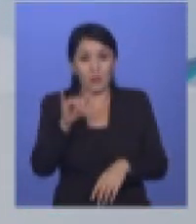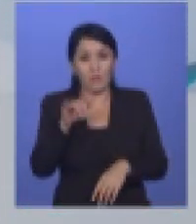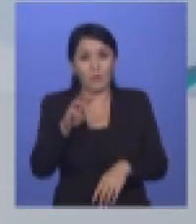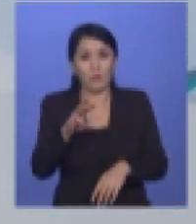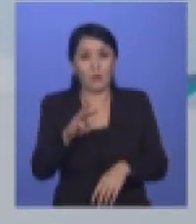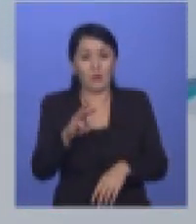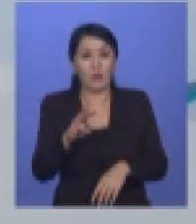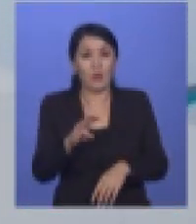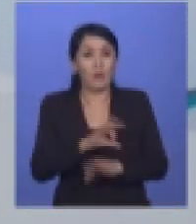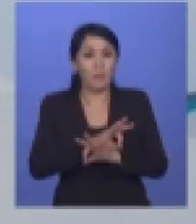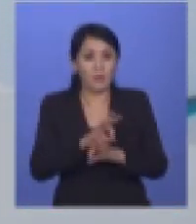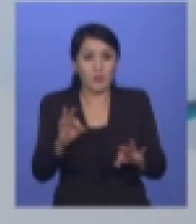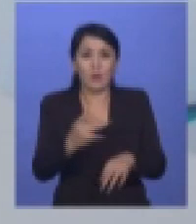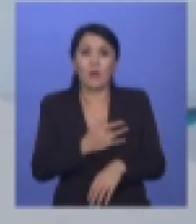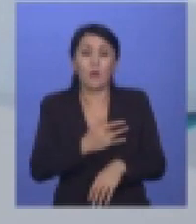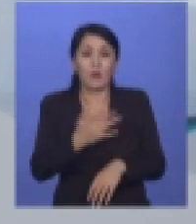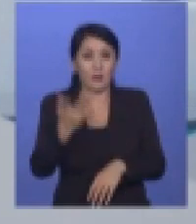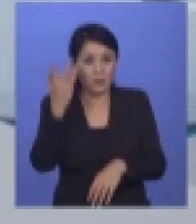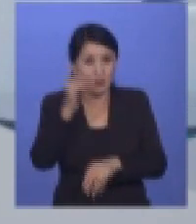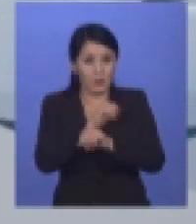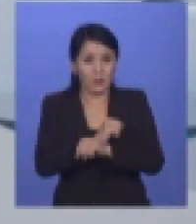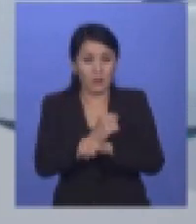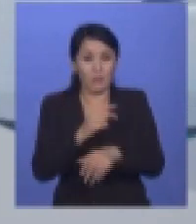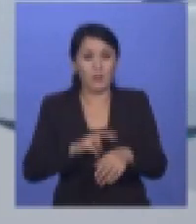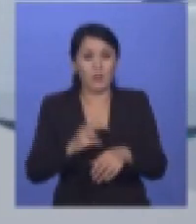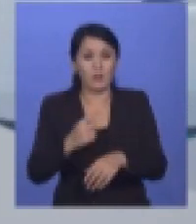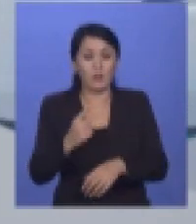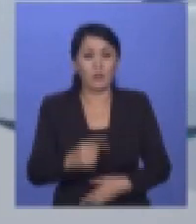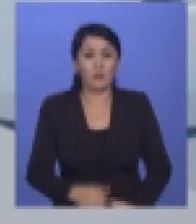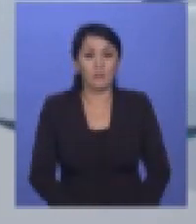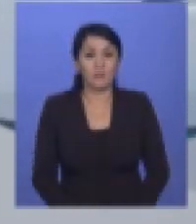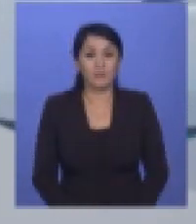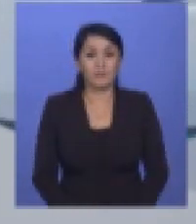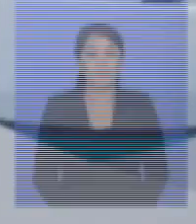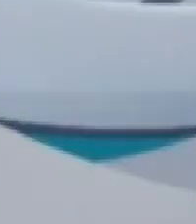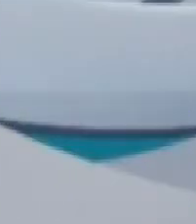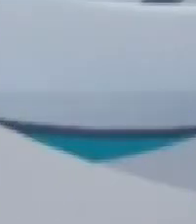Григорьевичтің жарқын бейнесі біздің жүрегімізді мәңгі сақталады деп жазылған жеделхатта.